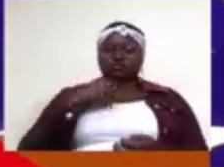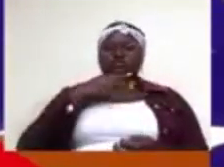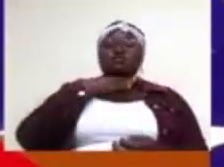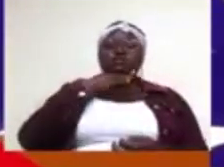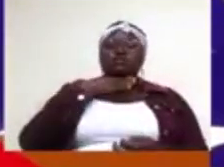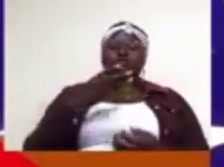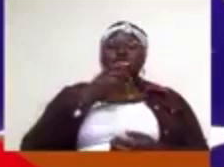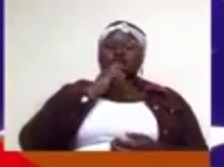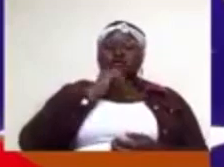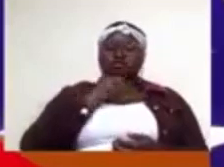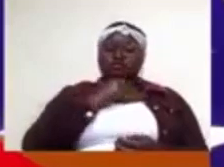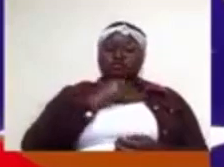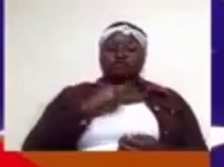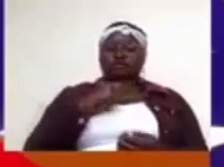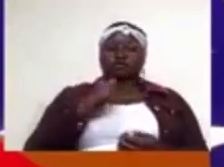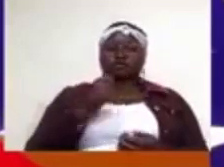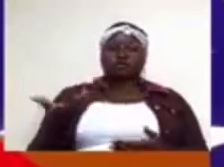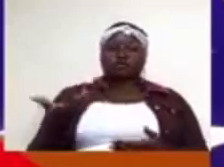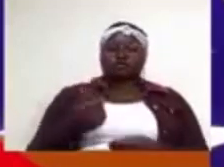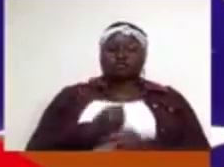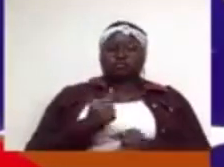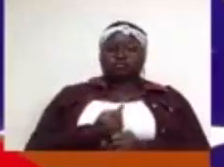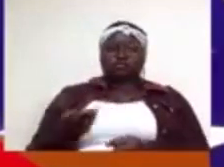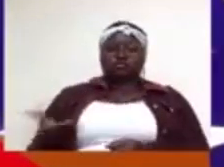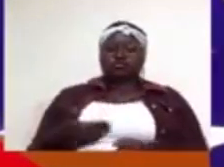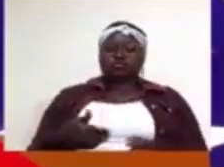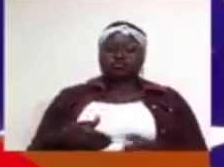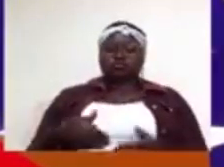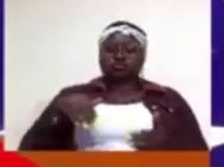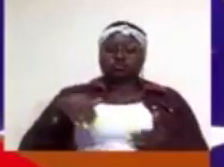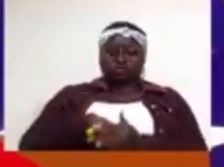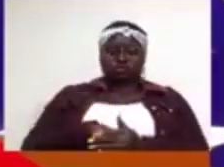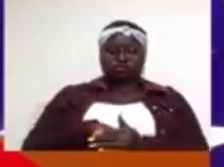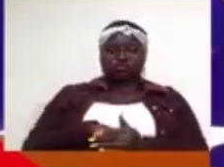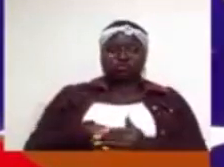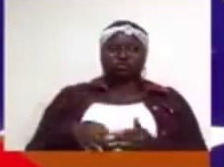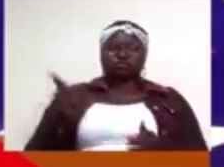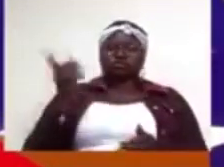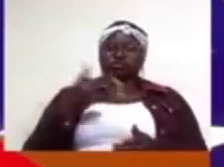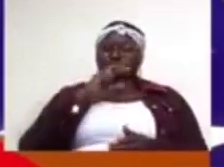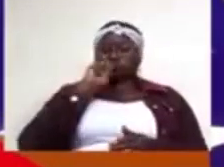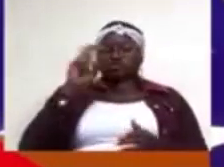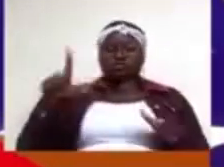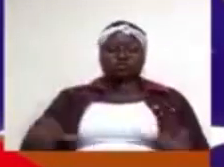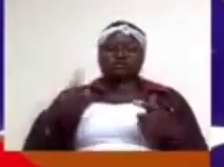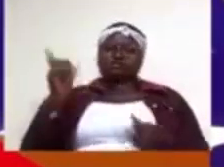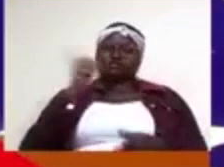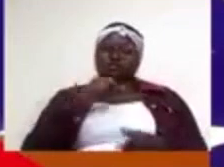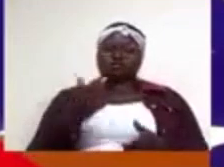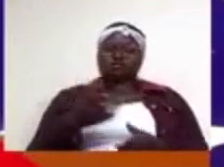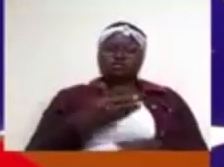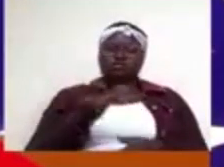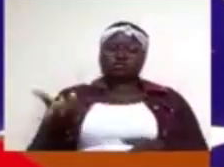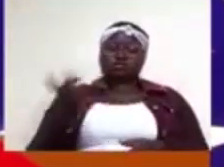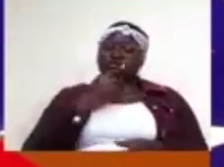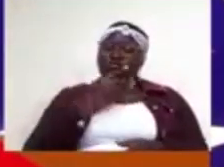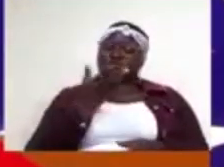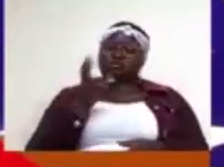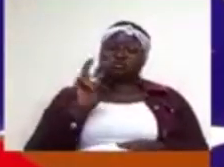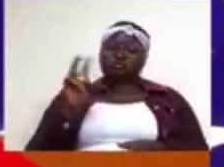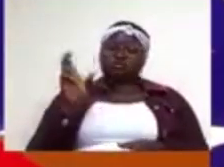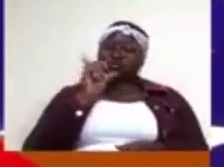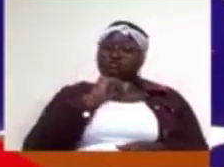gukawe ni ya tumire muanoshio, aigire hadu karimaini. Akiona muturele wake ni wadhira. Na kuna muturele wake ni